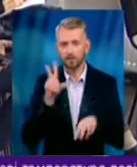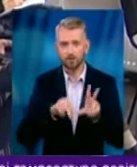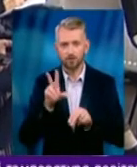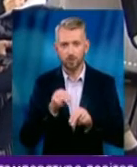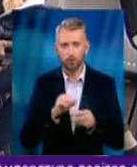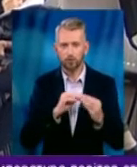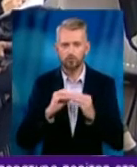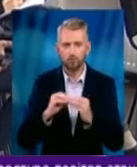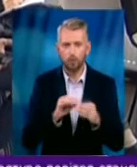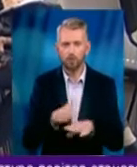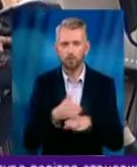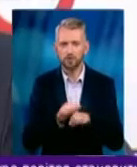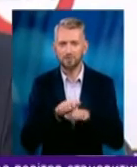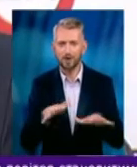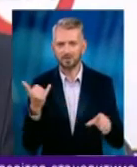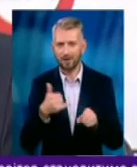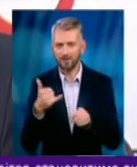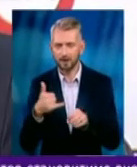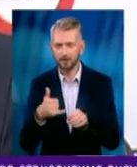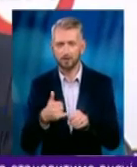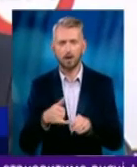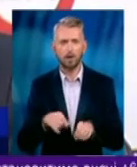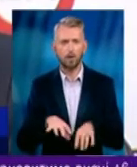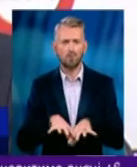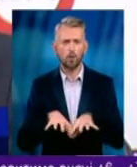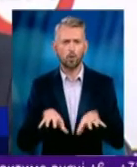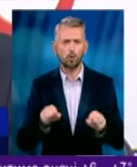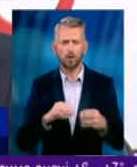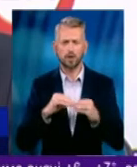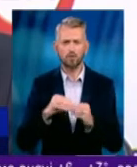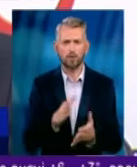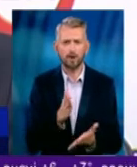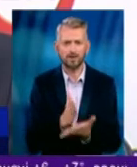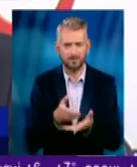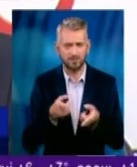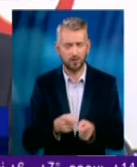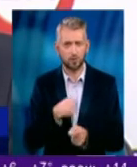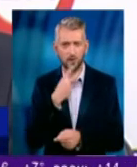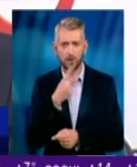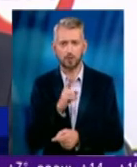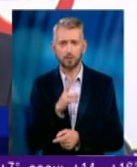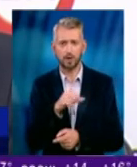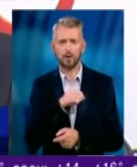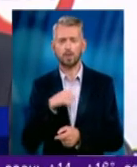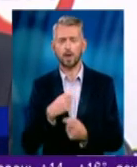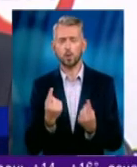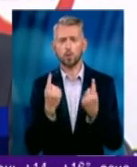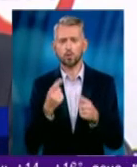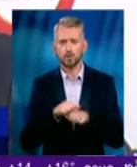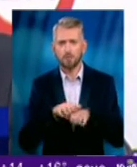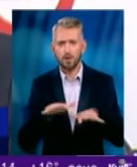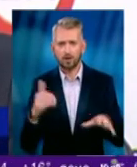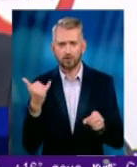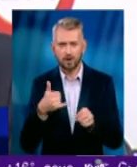вважають змову між мережами АЗС. Монопольна змова, вона дійсно є, тому що ми бачимо, як на найкрупніших мережах